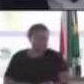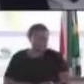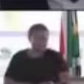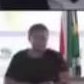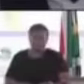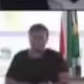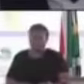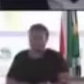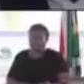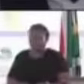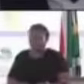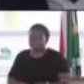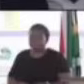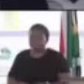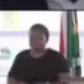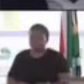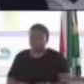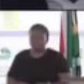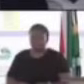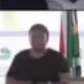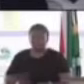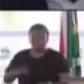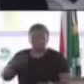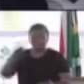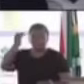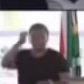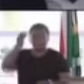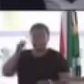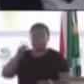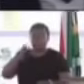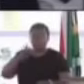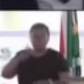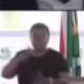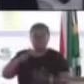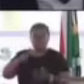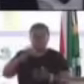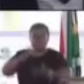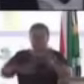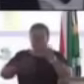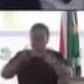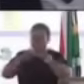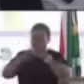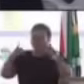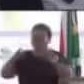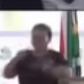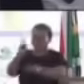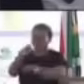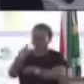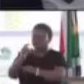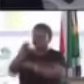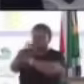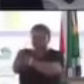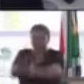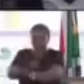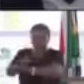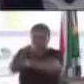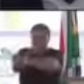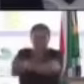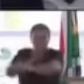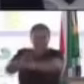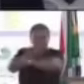ukuthi ngiyazi ukuthi abanye kade bekhala ngogandaganda abangene